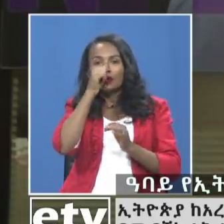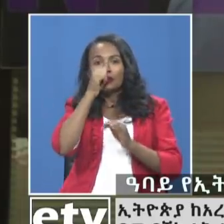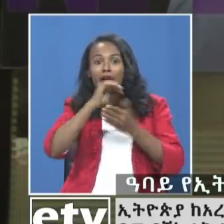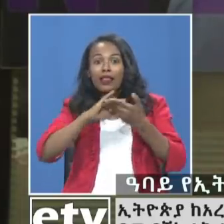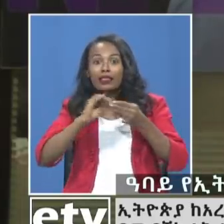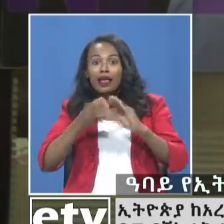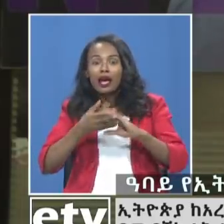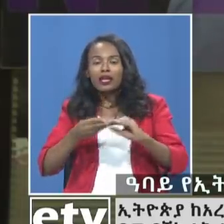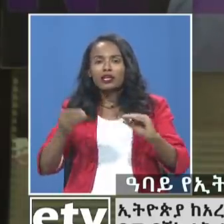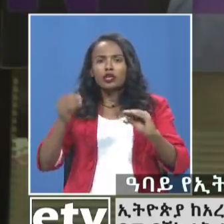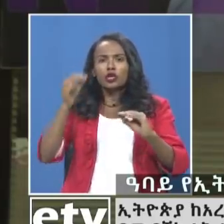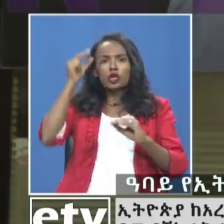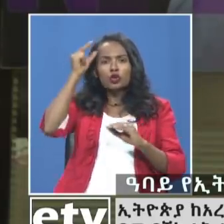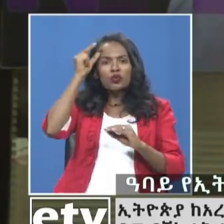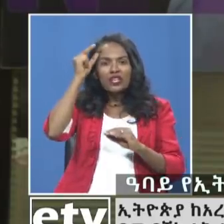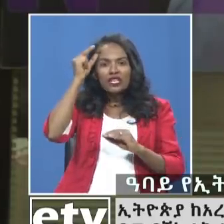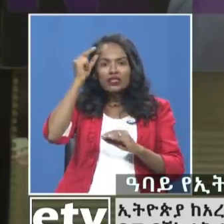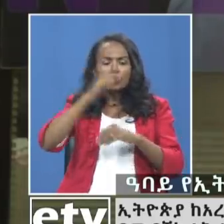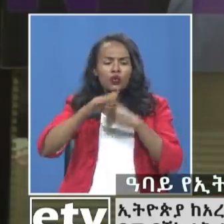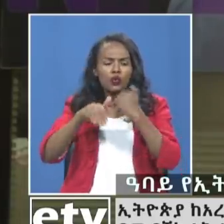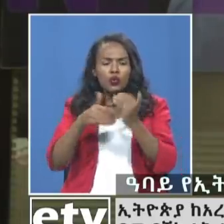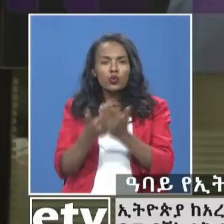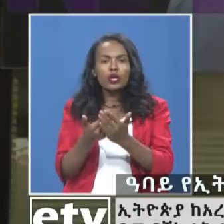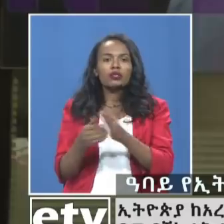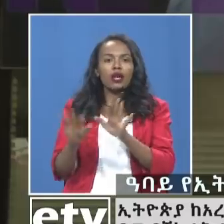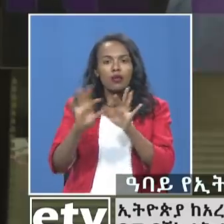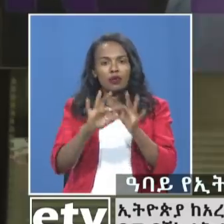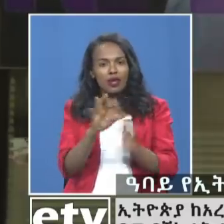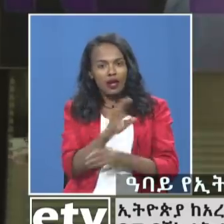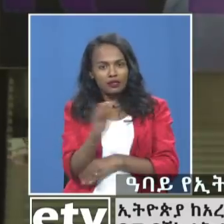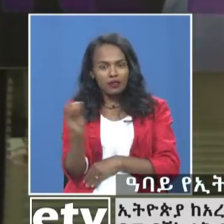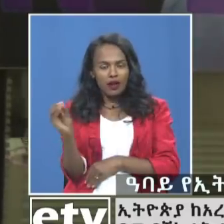ታሪክ፣ ትውፊት፣ ባህል ሁሉ ከዚህ ጋር የሚያያዝና